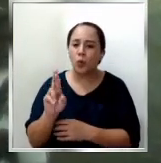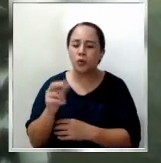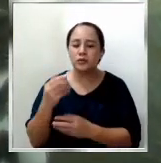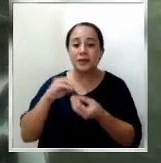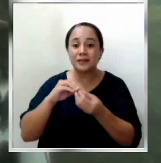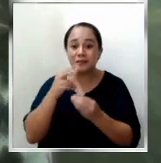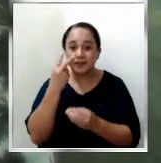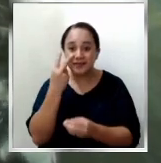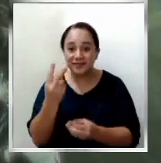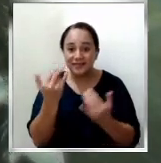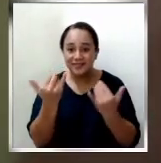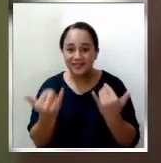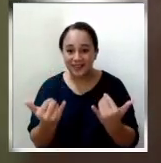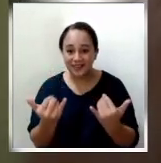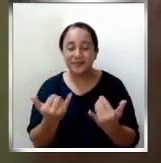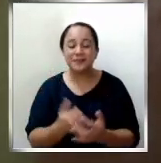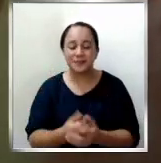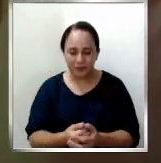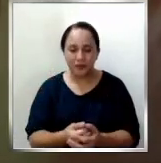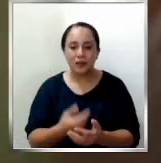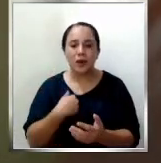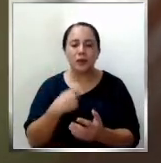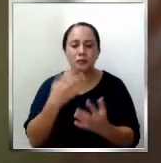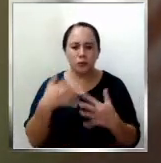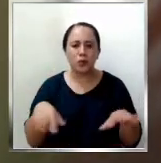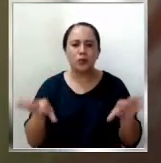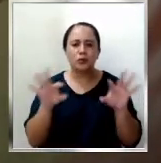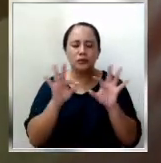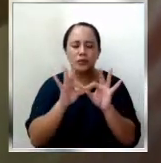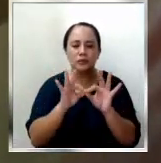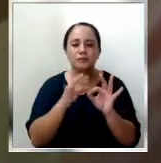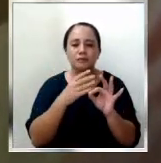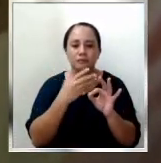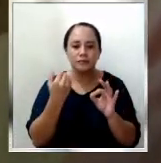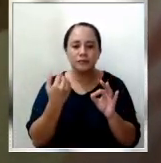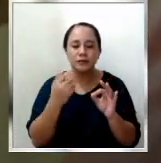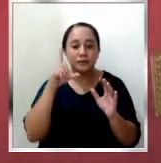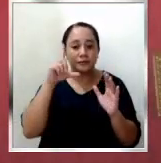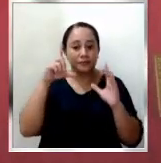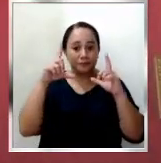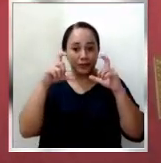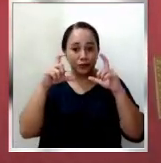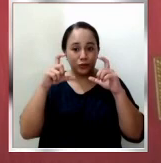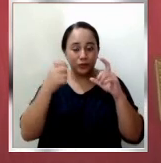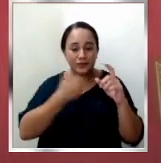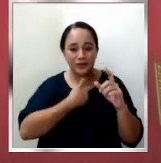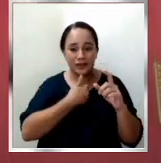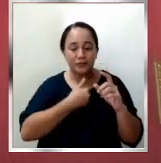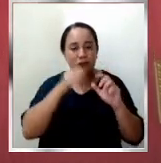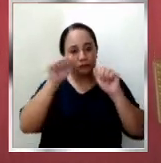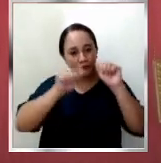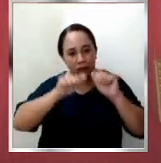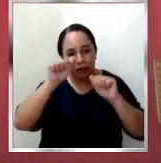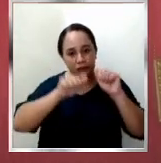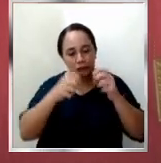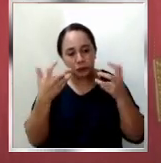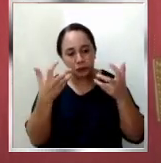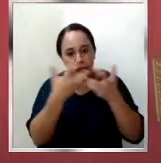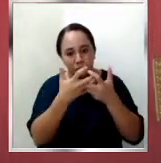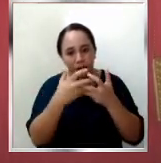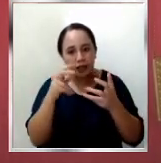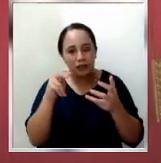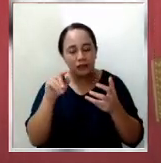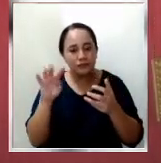naka-flash sa inyong screen. Mahalaga pong magpadala rin ng inyong larawan para ma-assess namin kung angkop ang LN-4